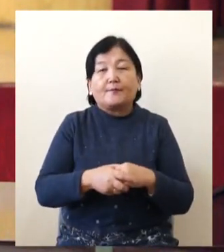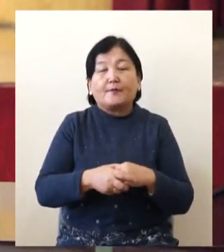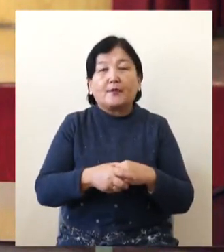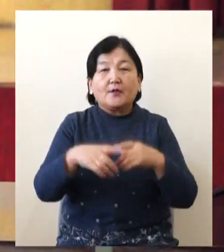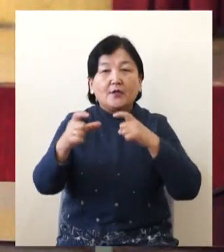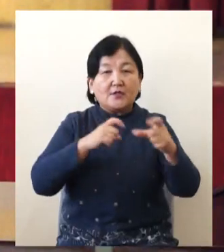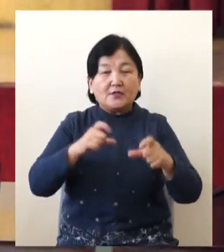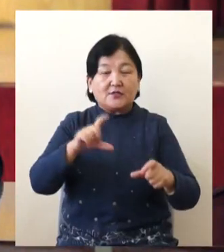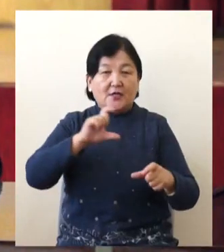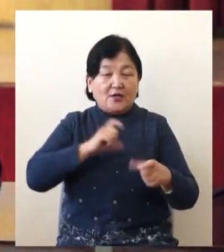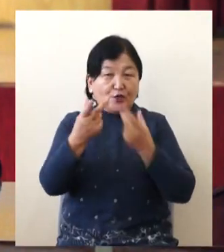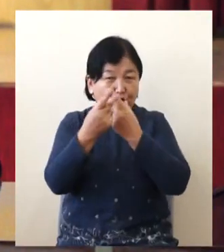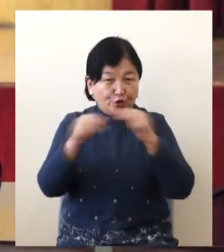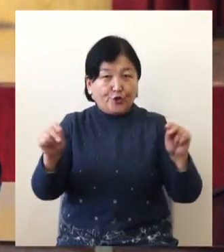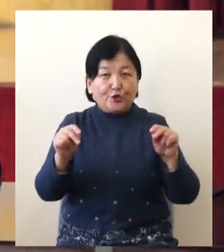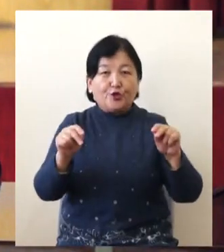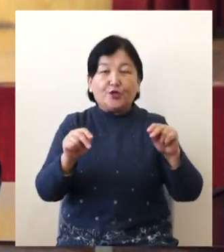Эдийн засгийн эрхчлөлийн үндэс суурь бол